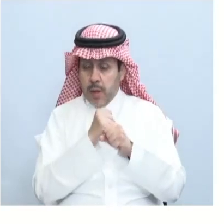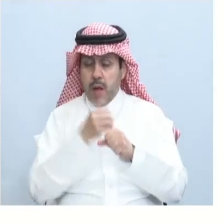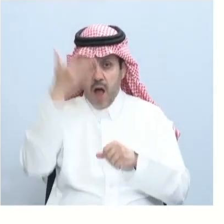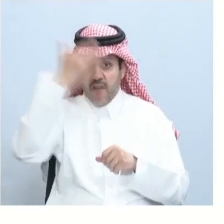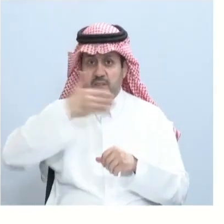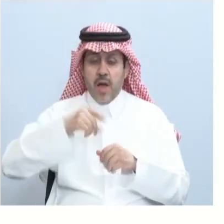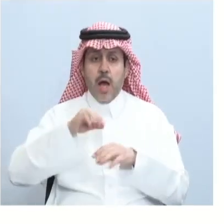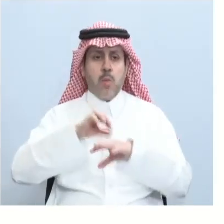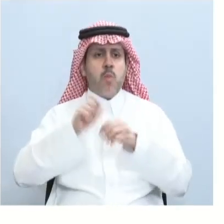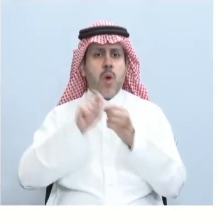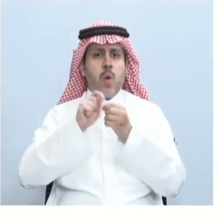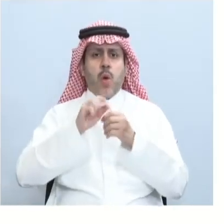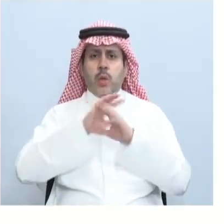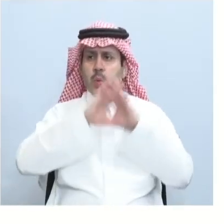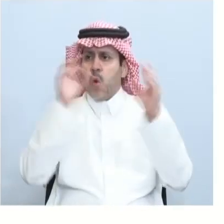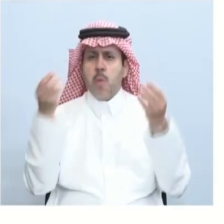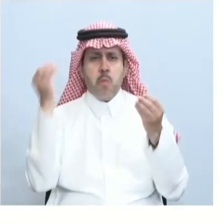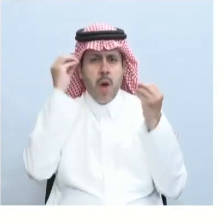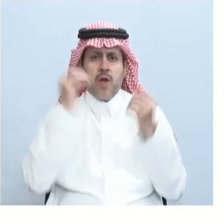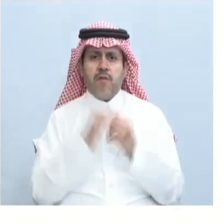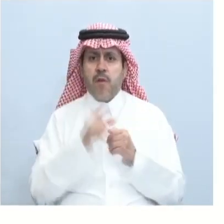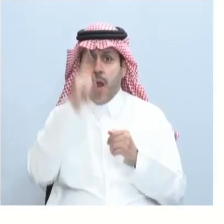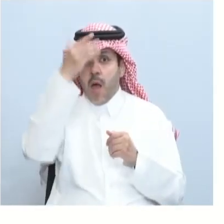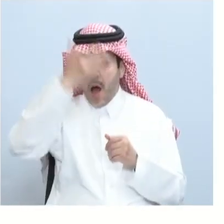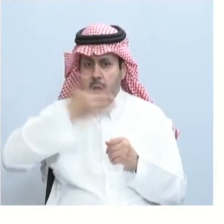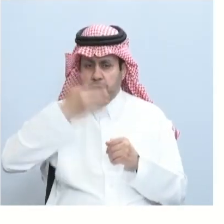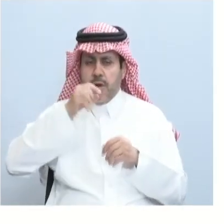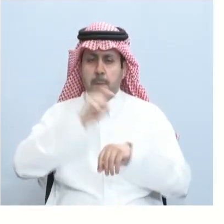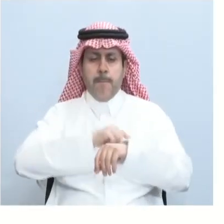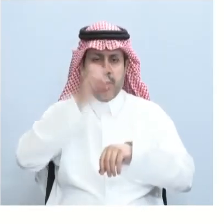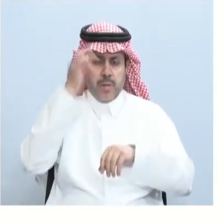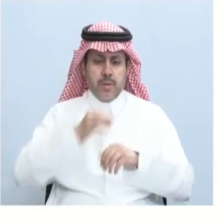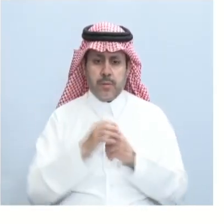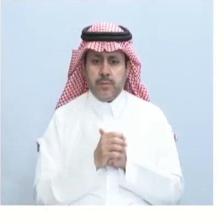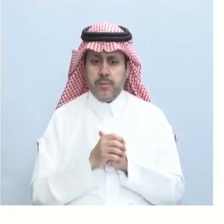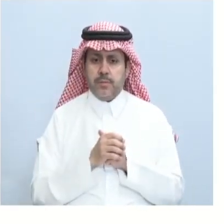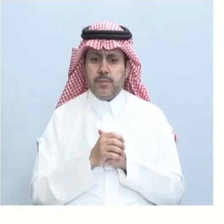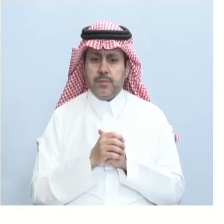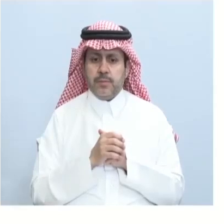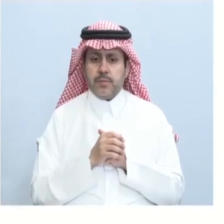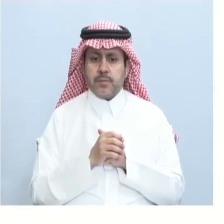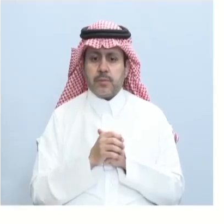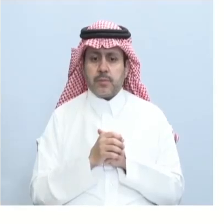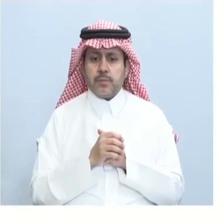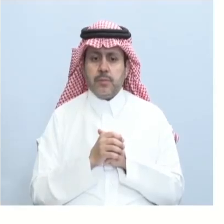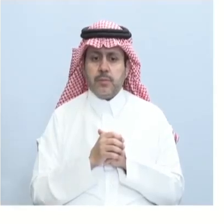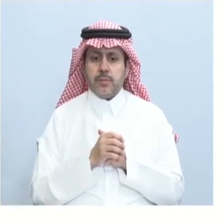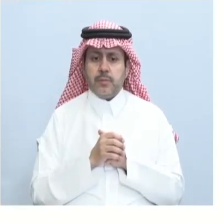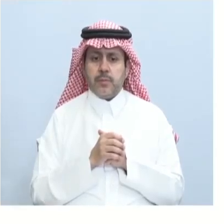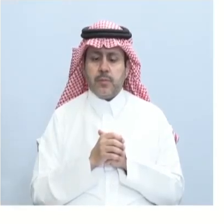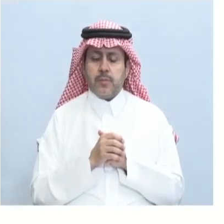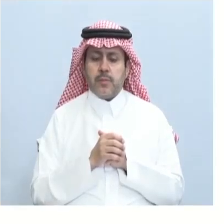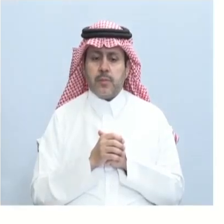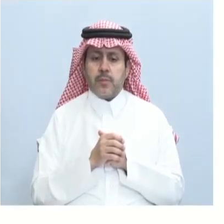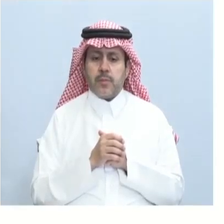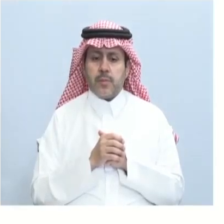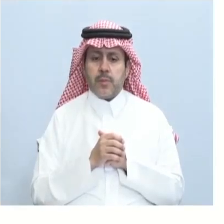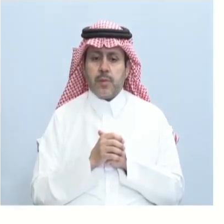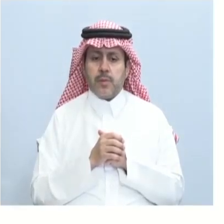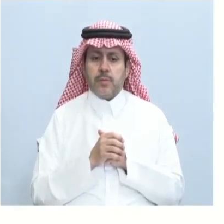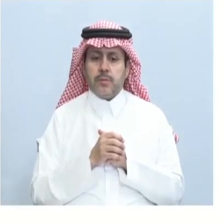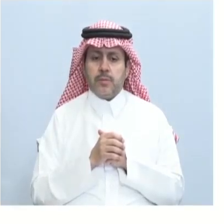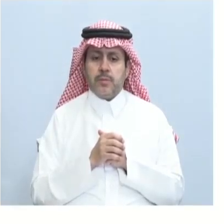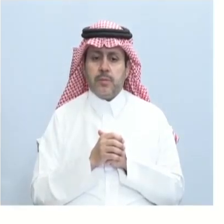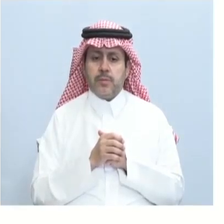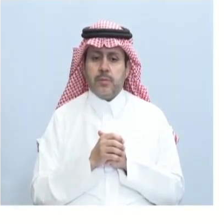خلقه اريد منك ان تجيب على هذا السؤال اعيد السؤال مره ثالثه لماذا اخفى الله